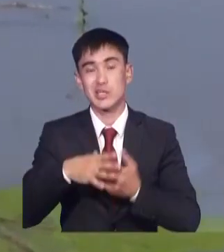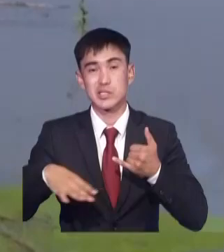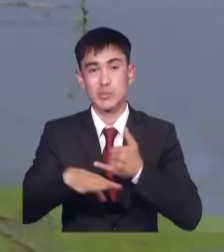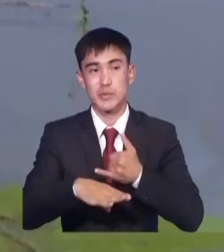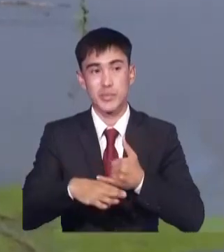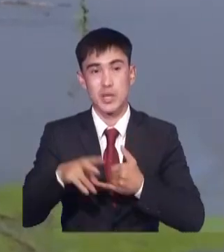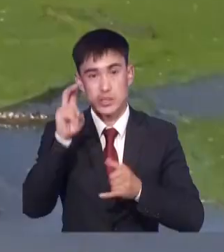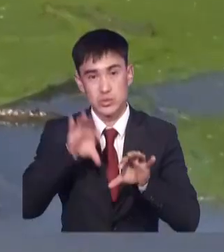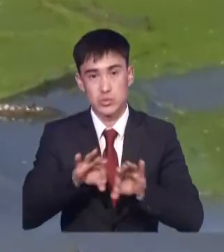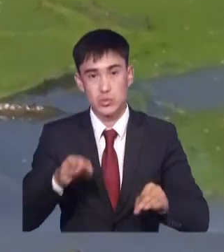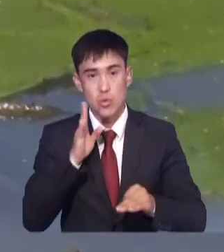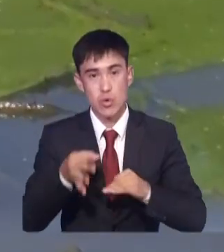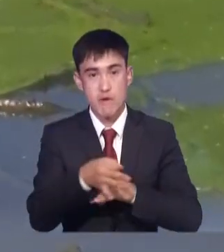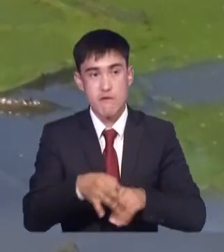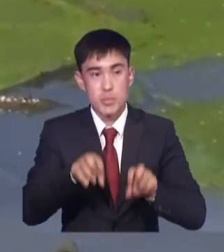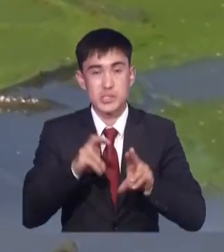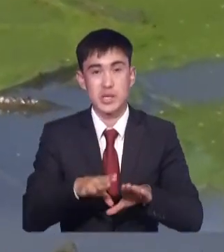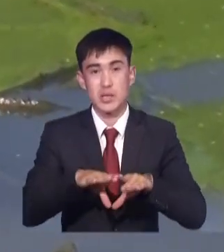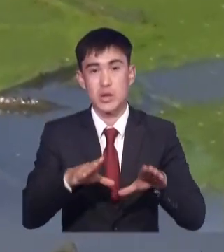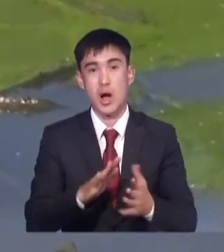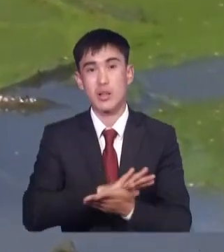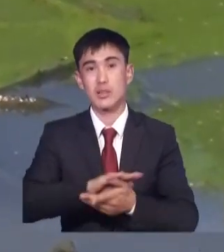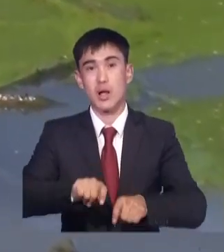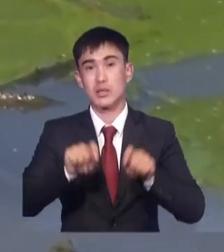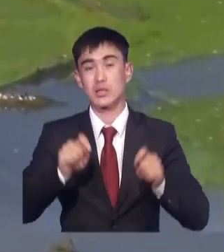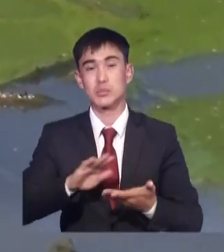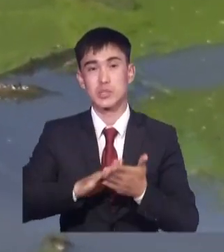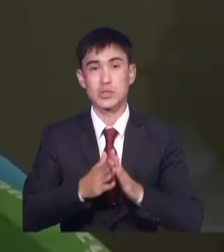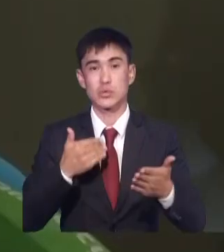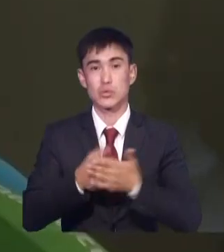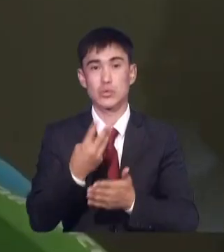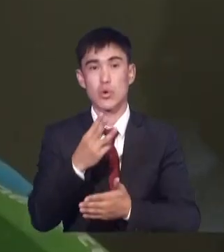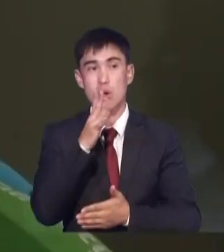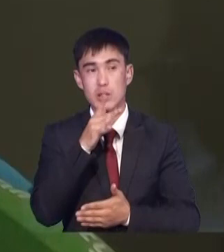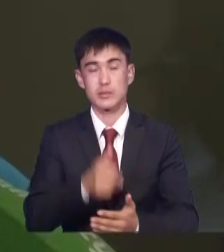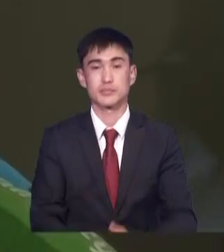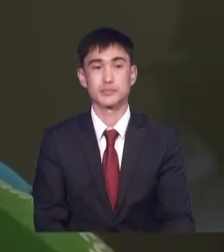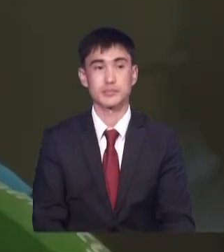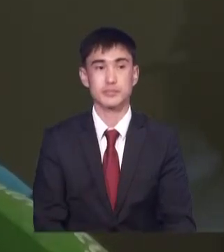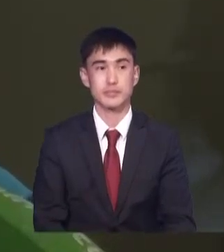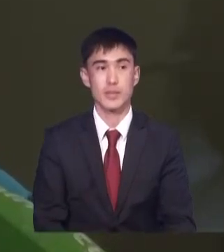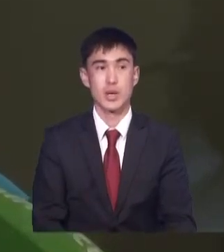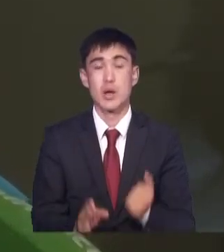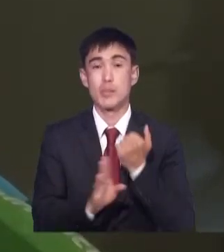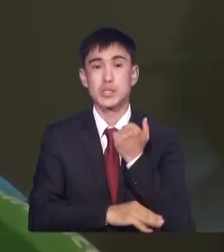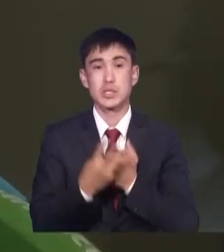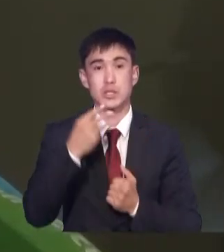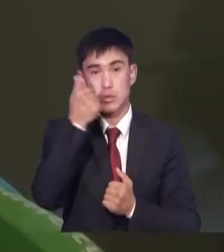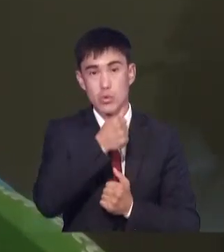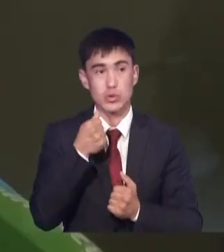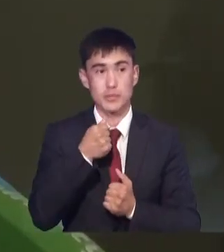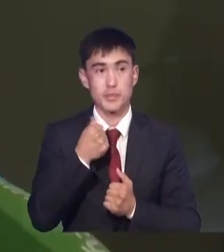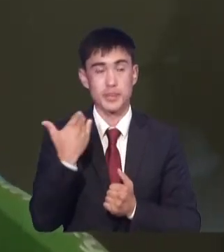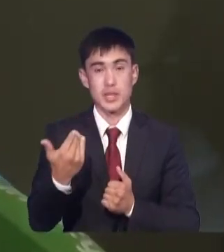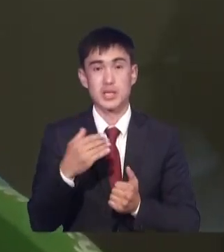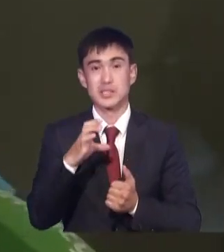стоки могут находиться в специальных резервуарах в открытом состоянии до 3 лет. Последние 3 года в адрес территориального